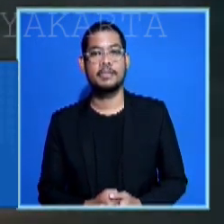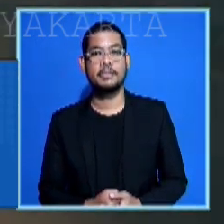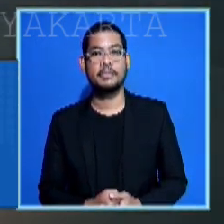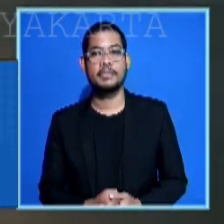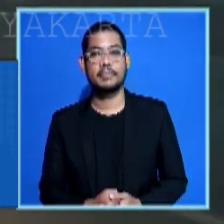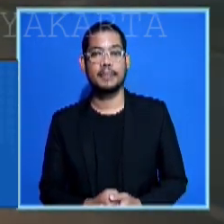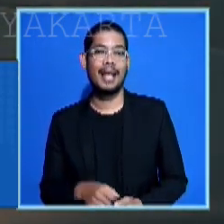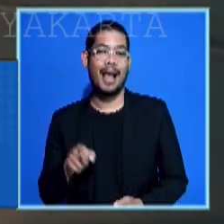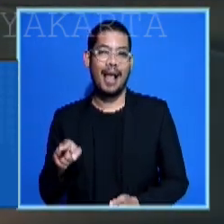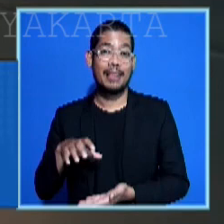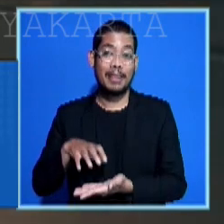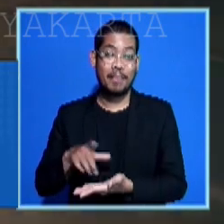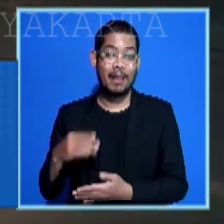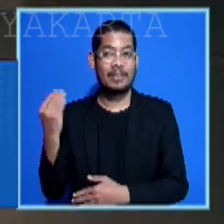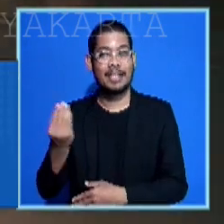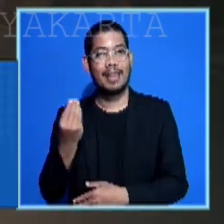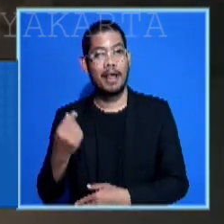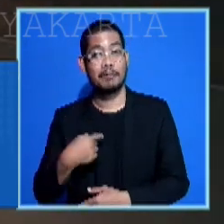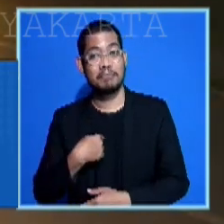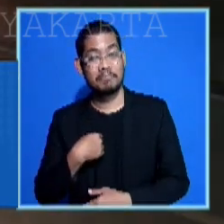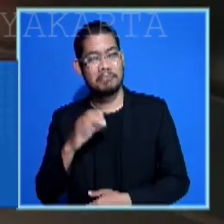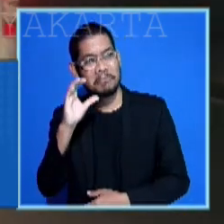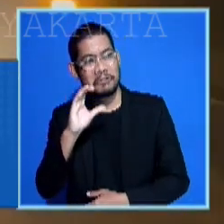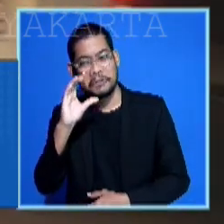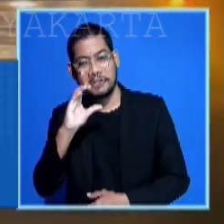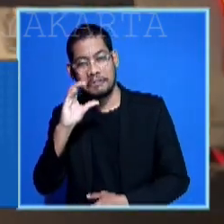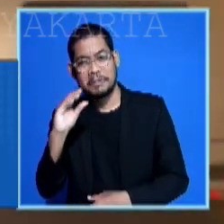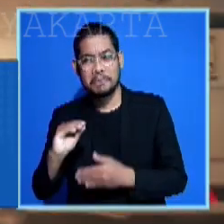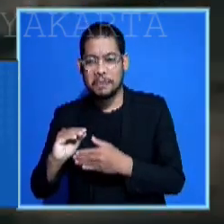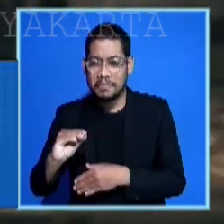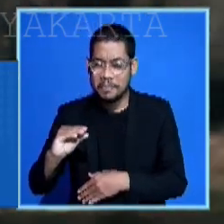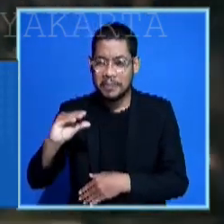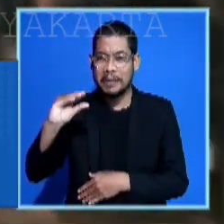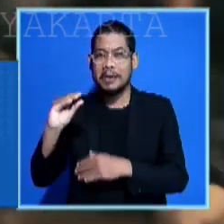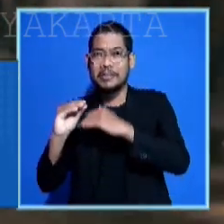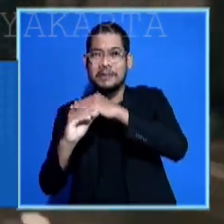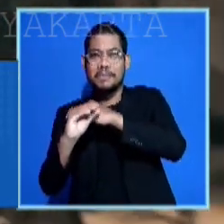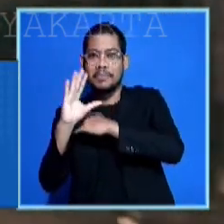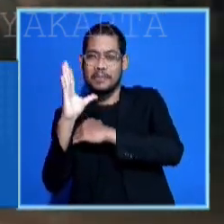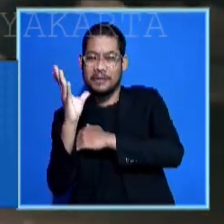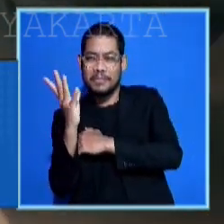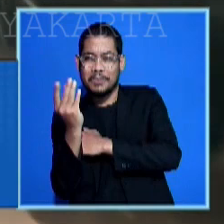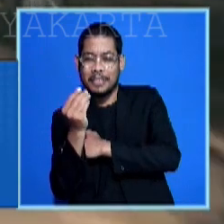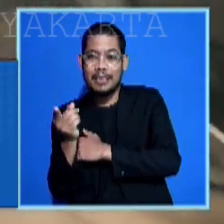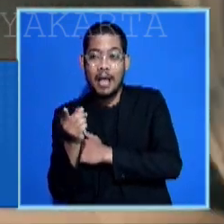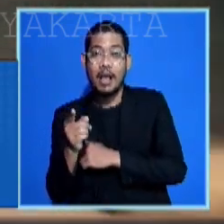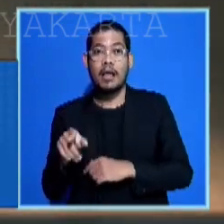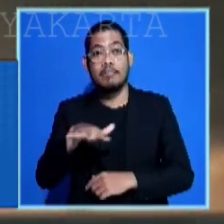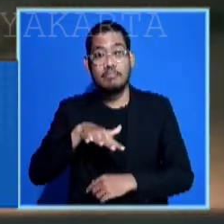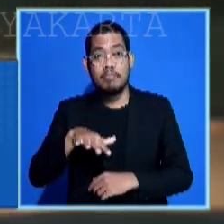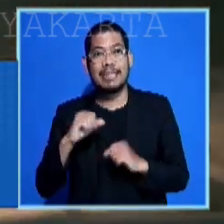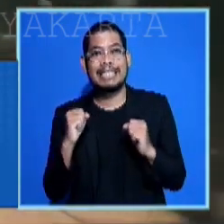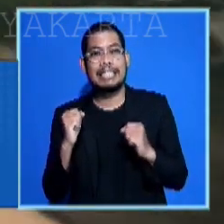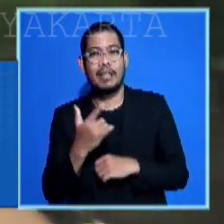Ini adalah perjalananku berburu Golden Sunrise. Dini hari dengan udara yang cukup dingin tak menghalangiku untuk menuju ke bukit yang